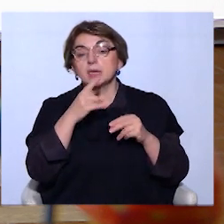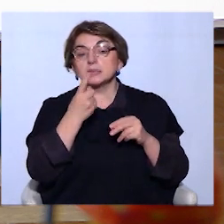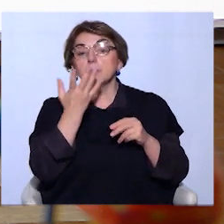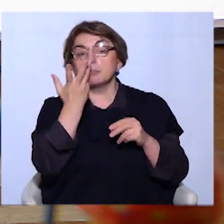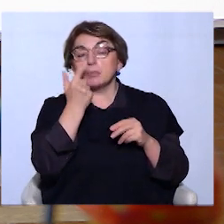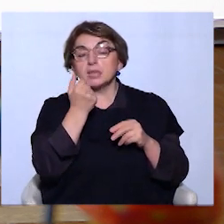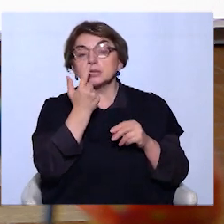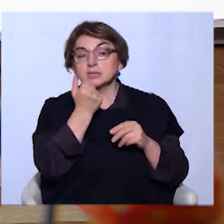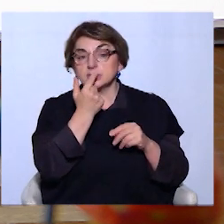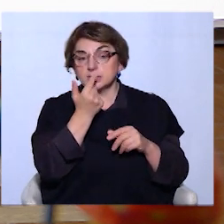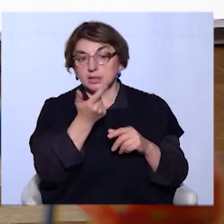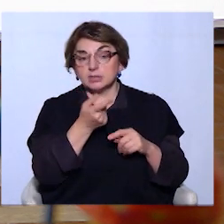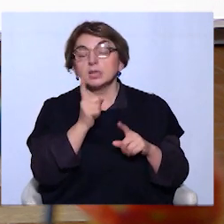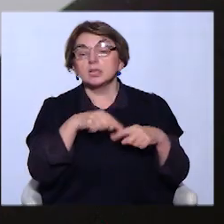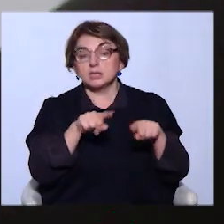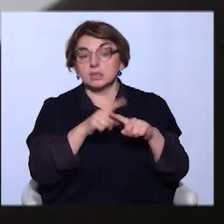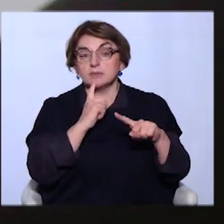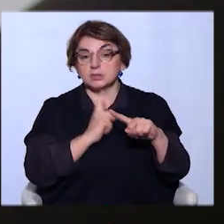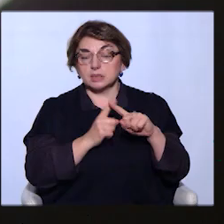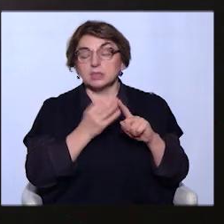მოწითალო ფერის მეტალია სპილენძი.